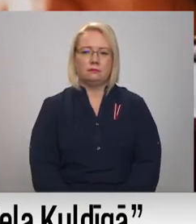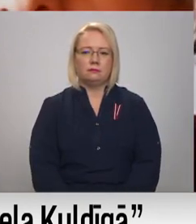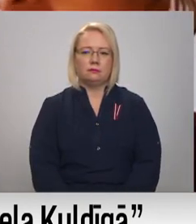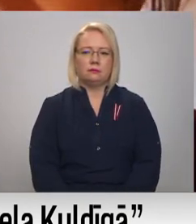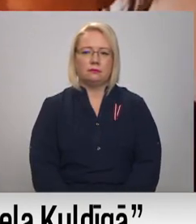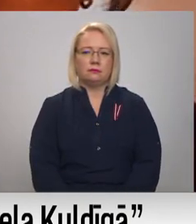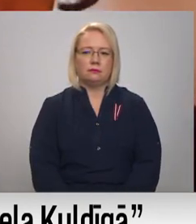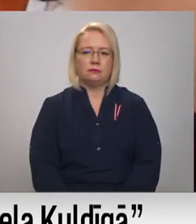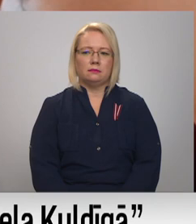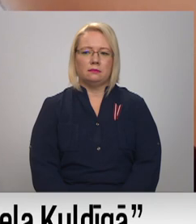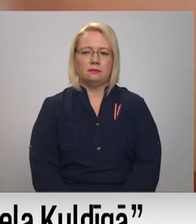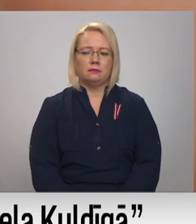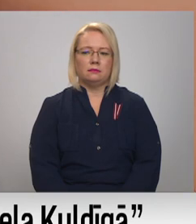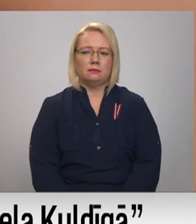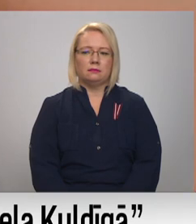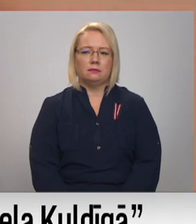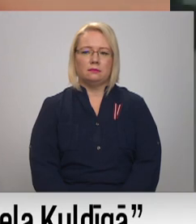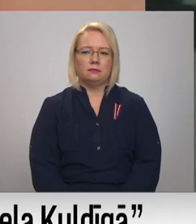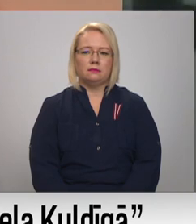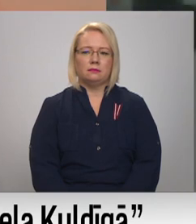Saudade é olhar